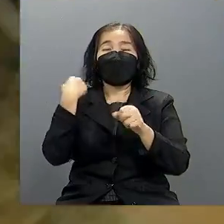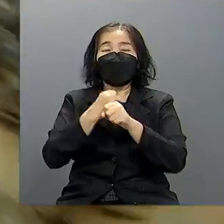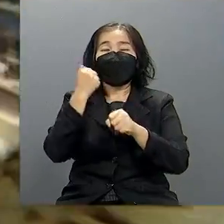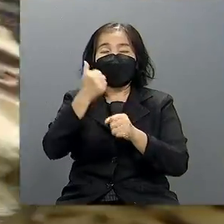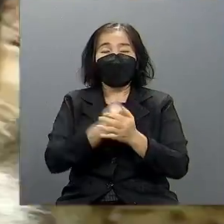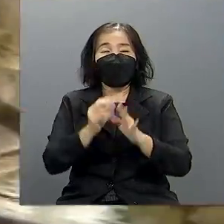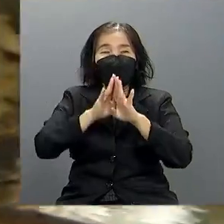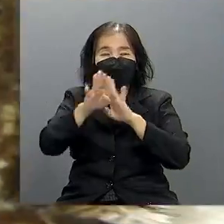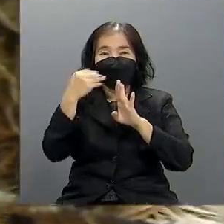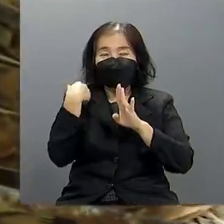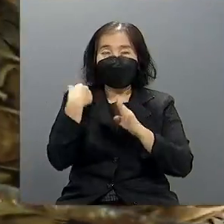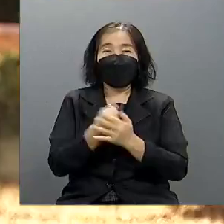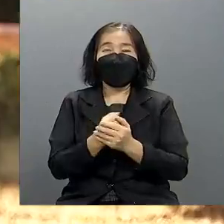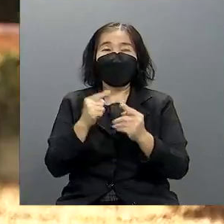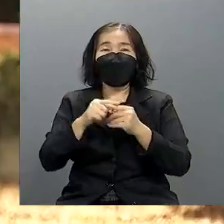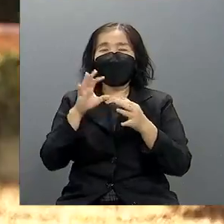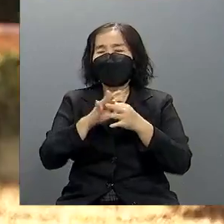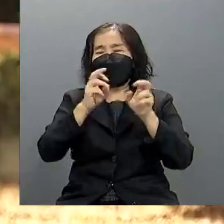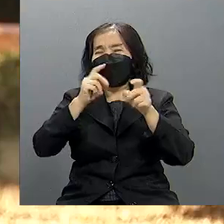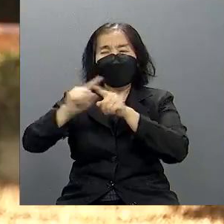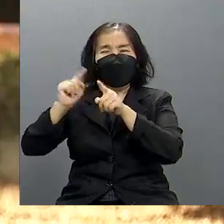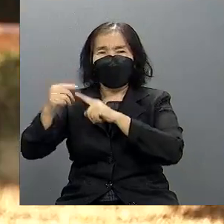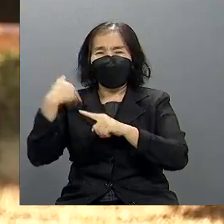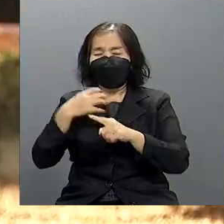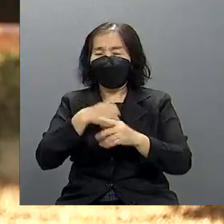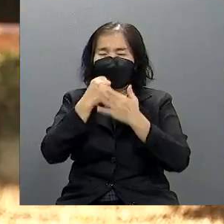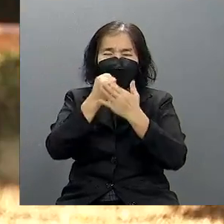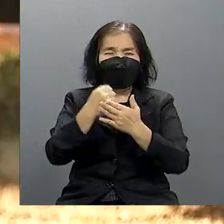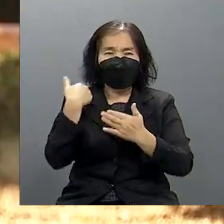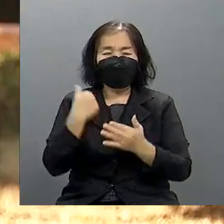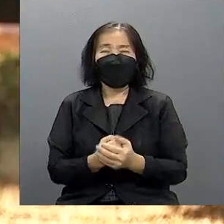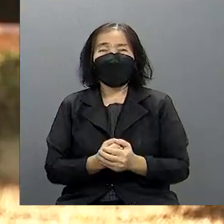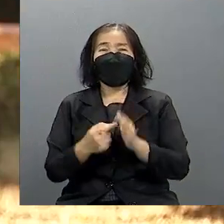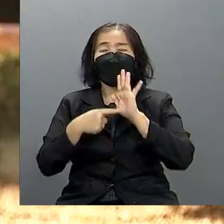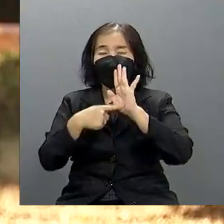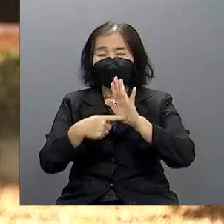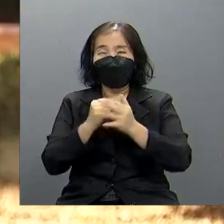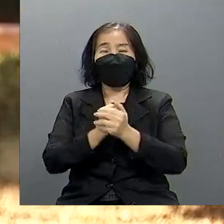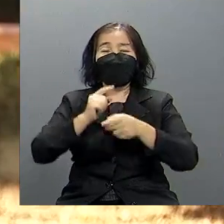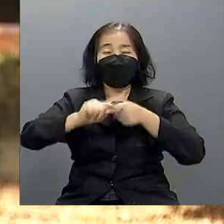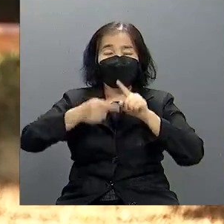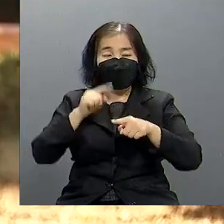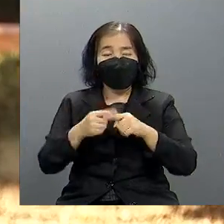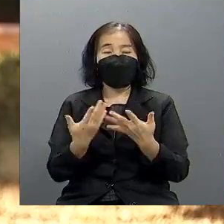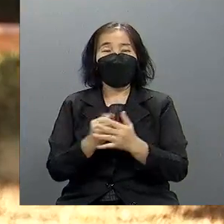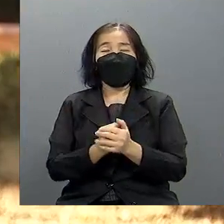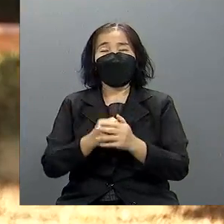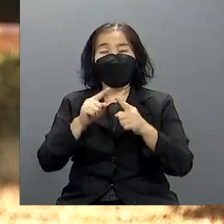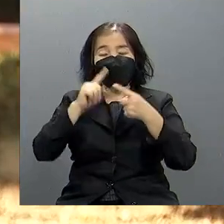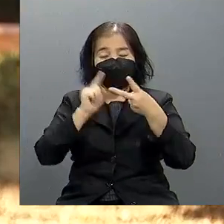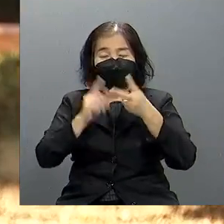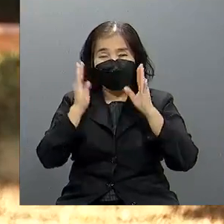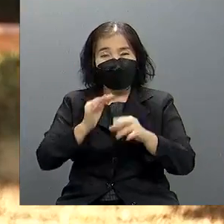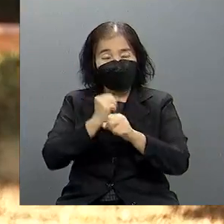มันมีองค์ประกอบหลายอย่างที่พร้อมจะช่วยและสนับสนุนไม่ว่าจะเป็นเพื่อนเครือข่ายหรือแม้เจ้าหน้าที่เองนะ